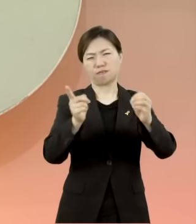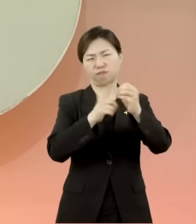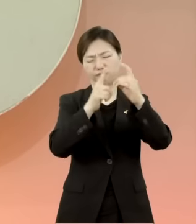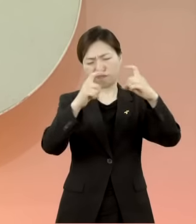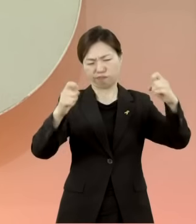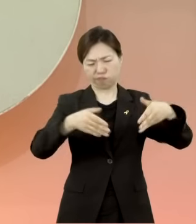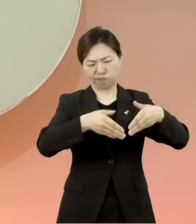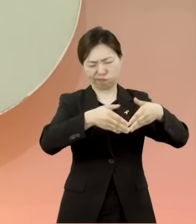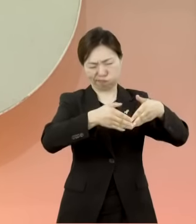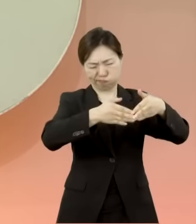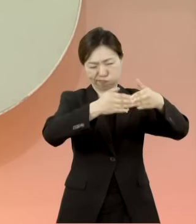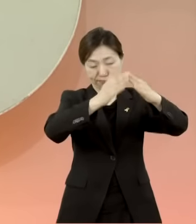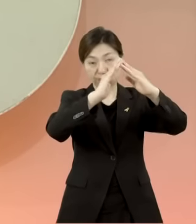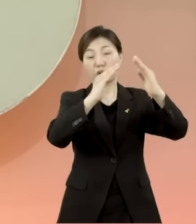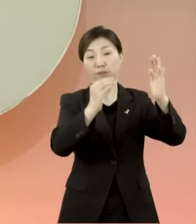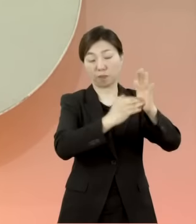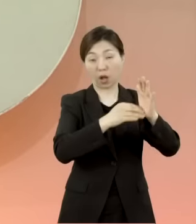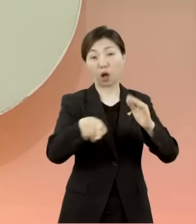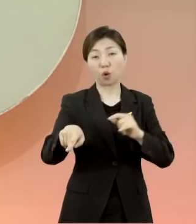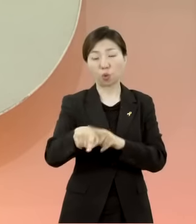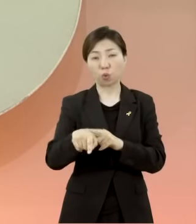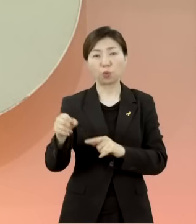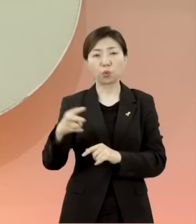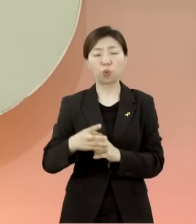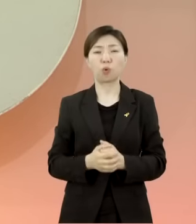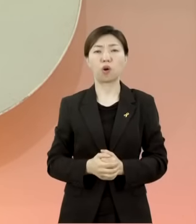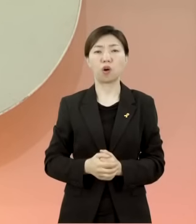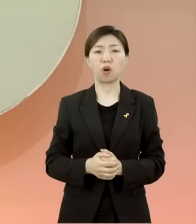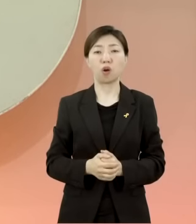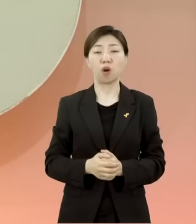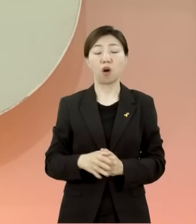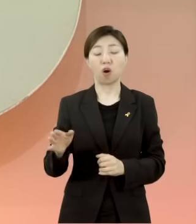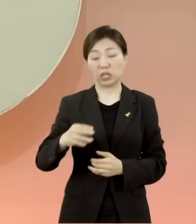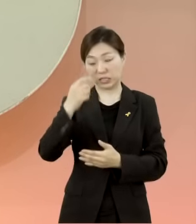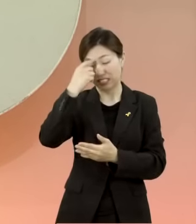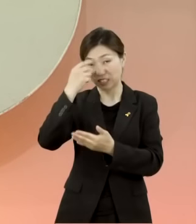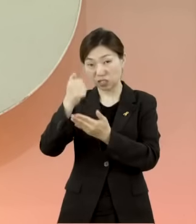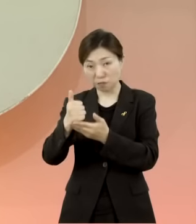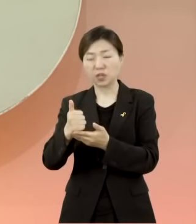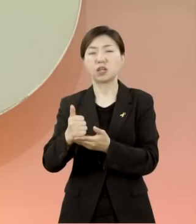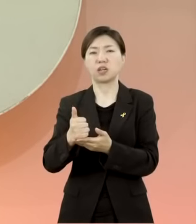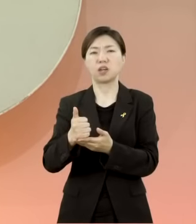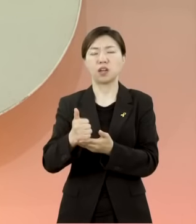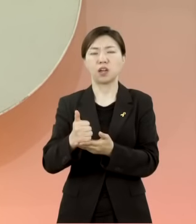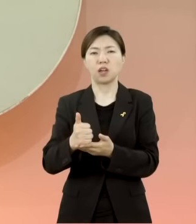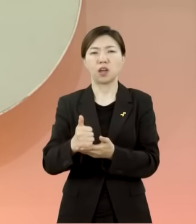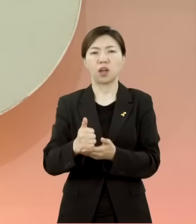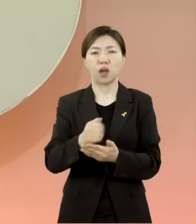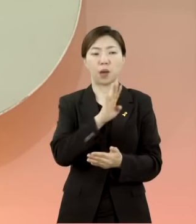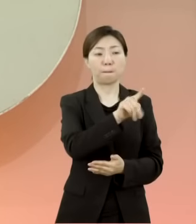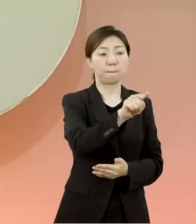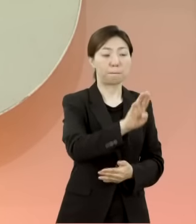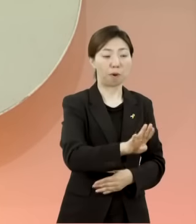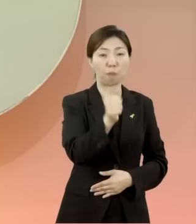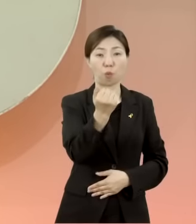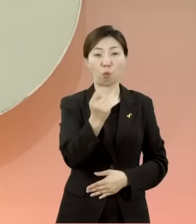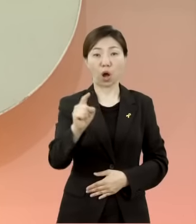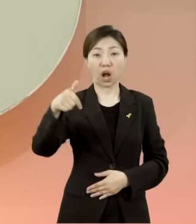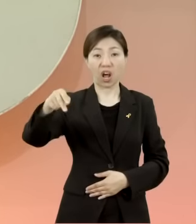스님께서 법화경 천일기도를 거의 세 번을 하셨대요 와 그래서 법화경